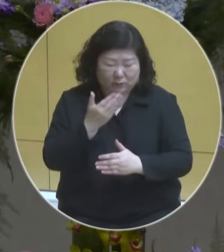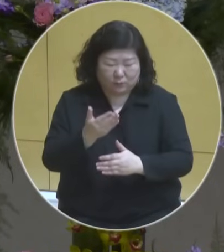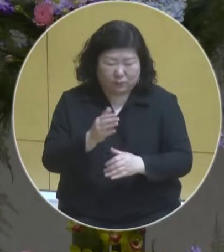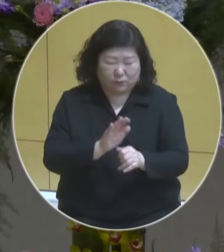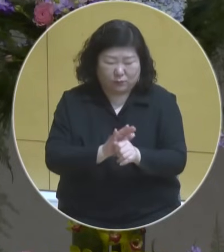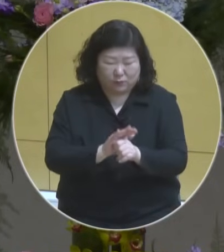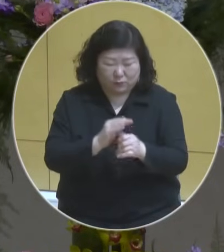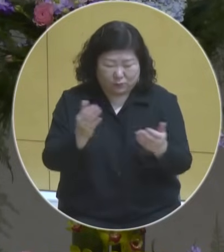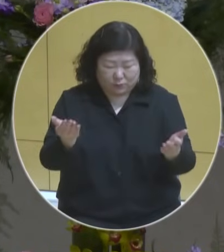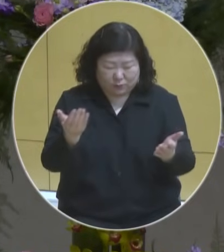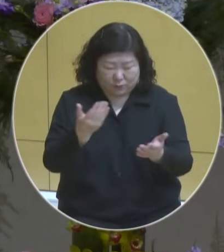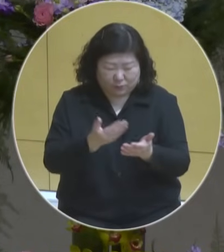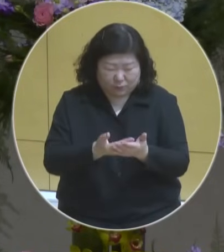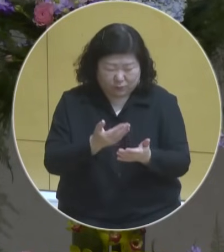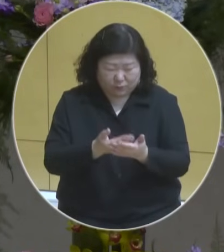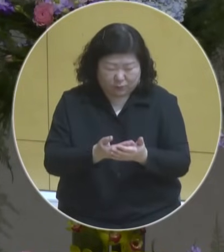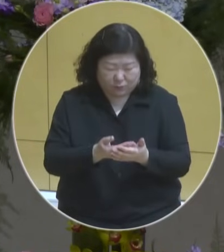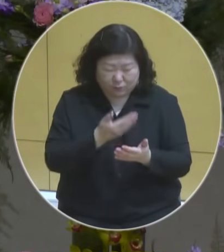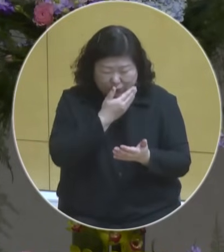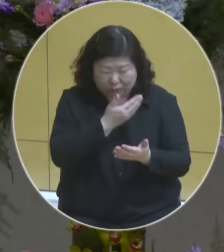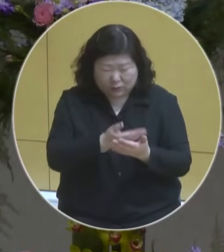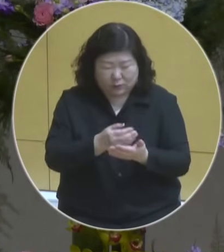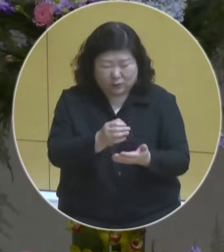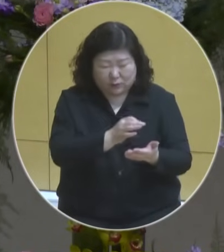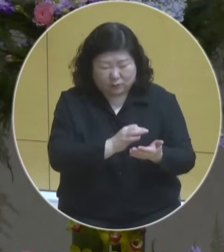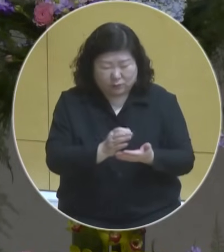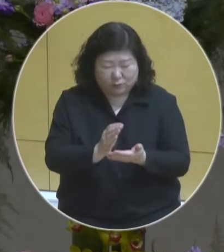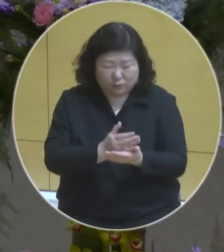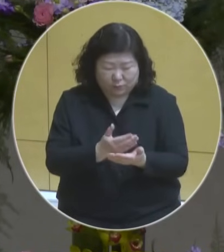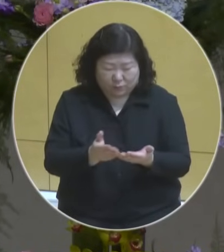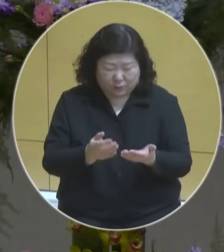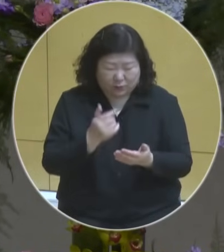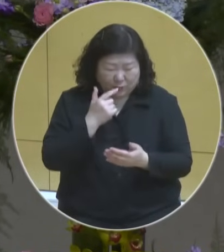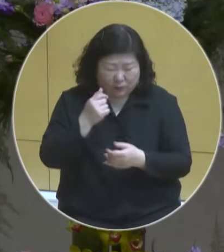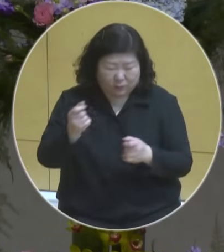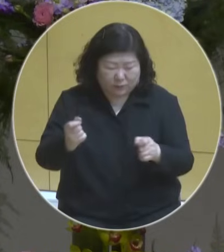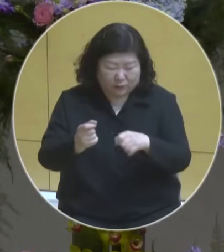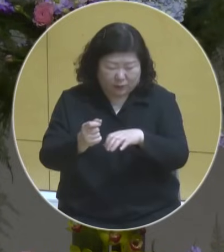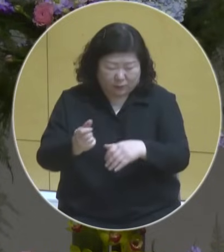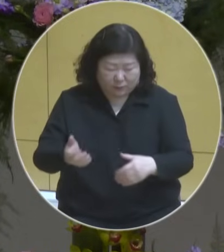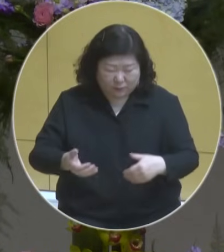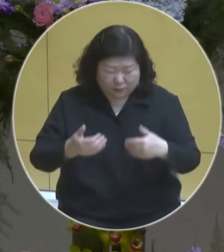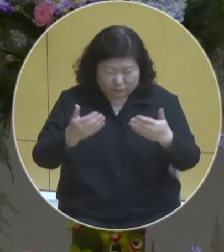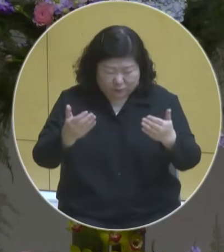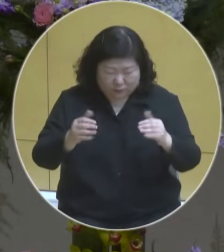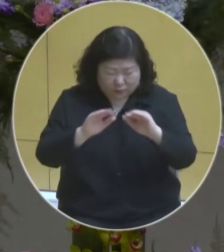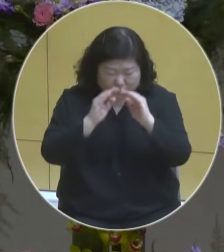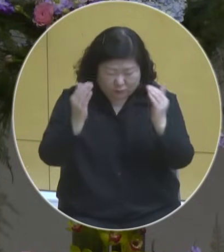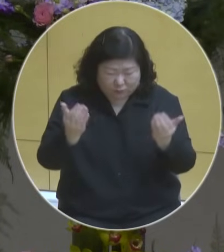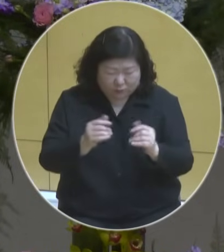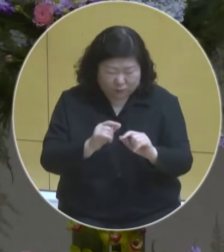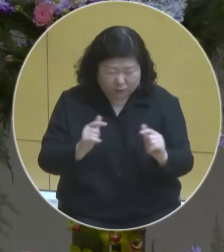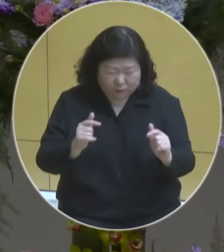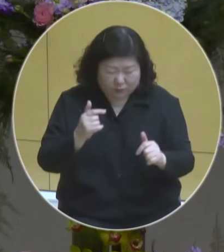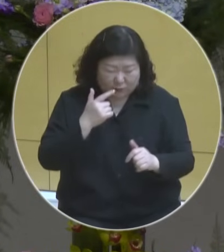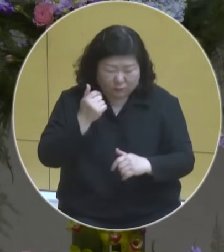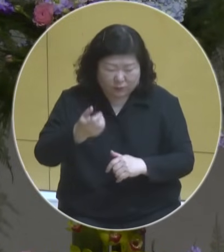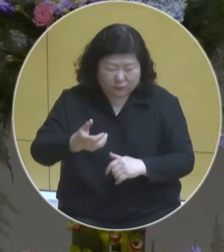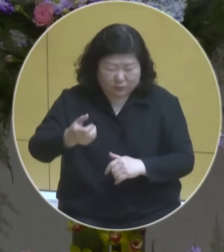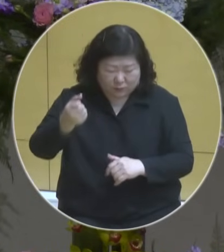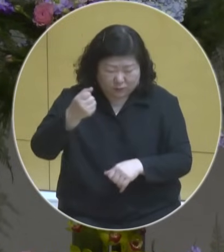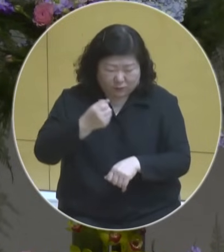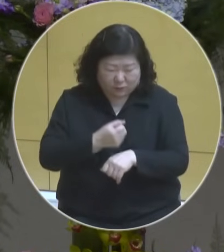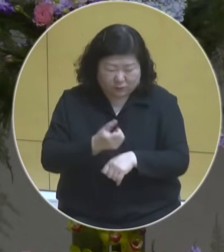도와 주시옵소서 귀한 예물을 구별하여 아버지 앞에 올려드립니다 모든 것이 아버지 것이라고 하면서도